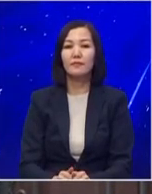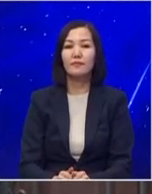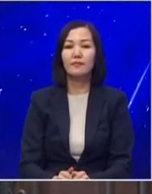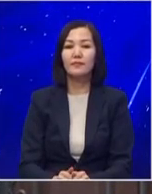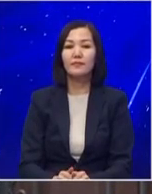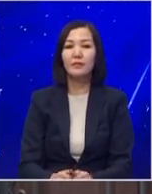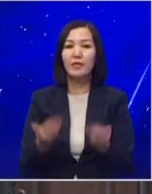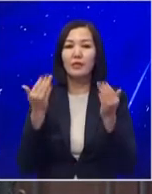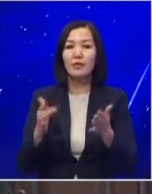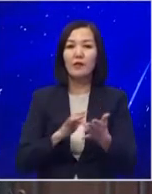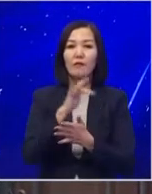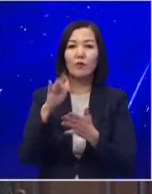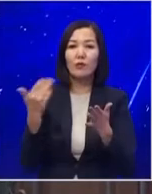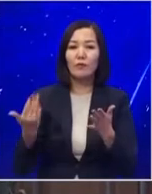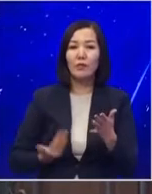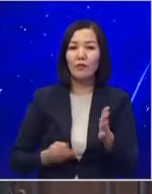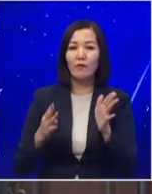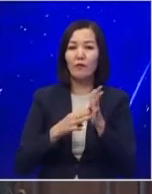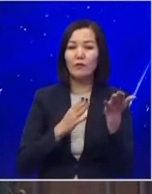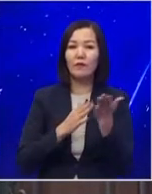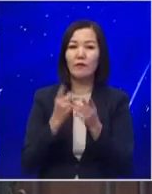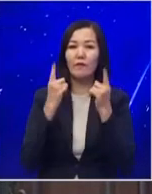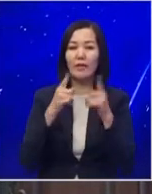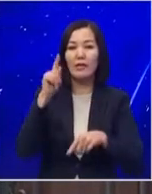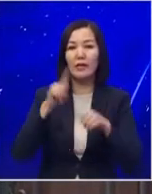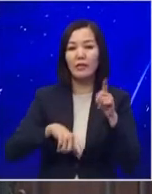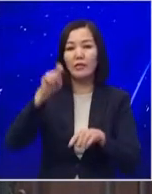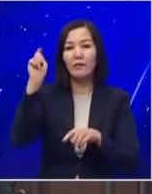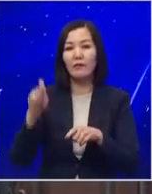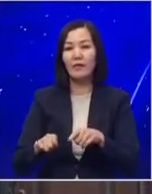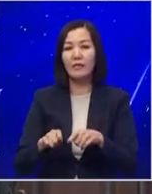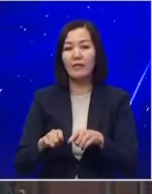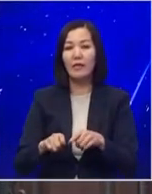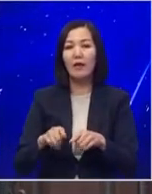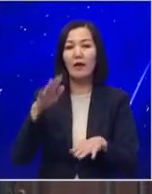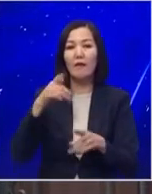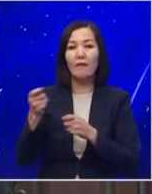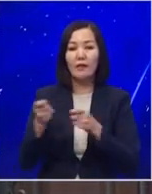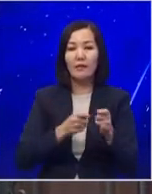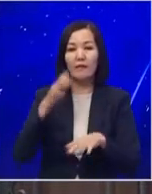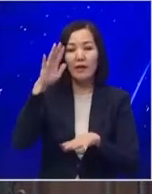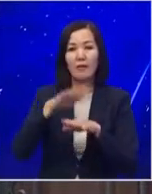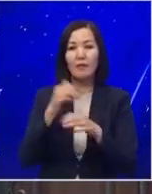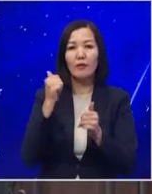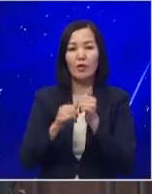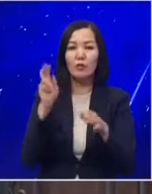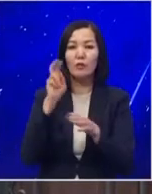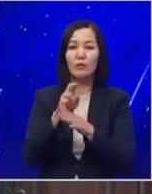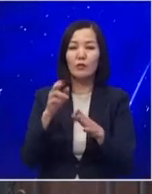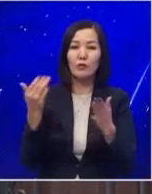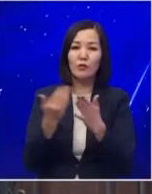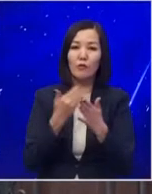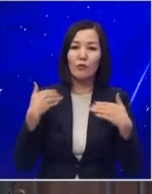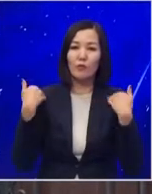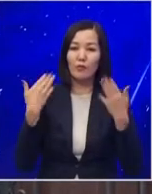сейчас в городе проживают 8 ветеранов великой отечественной войны во главе с акимом города мы навещаем их поздравляем с новым годом